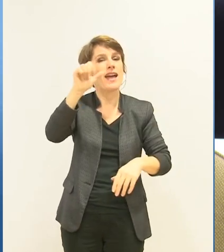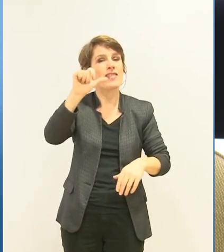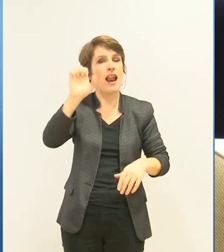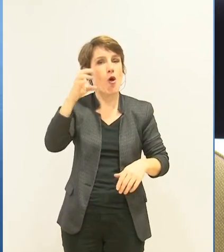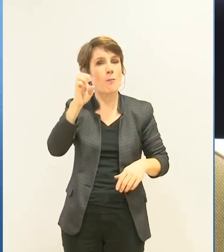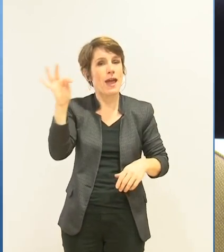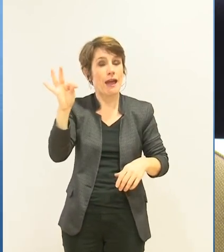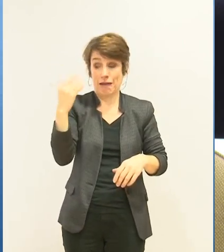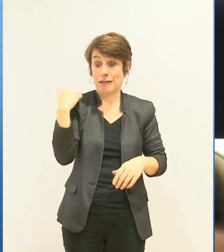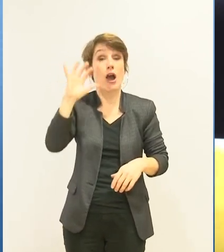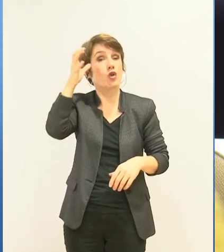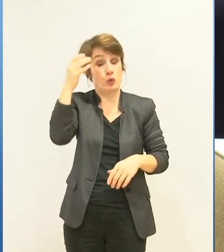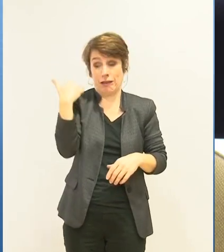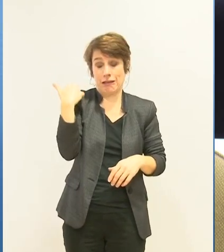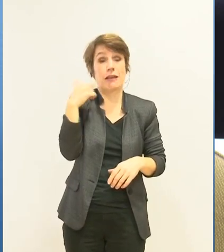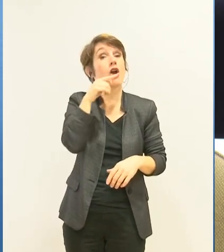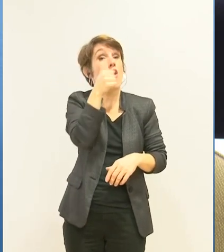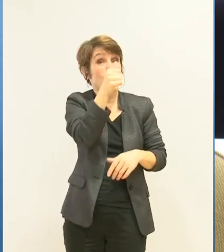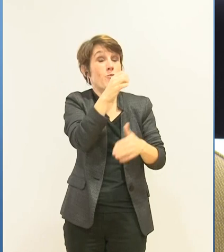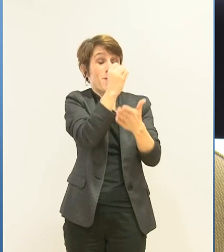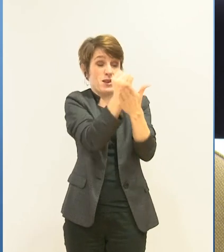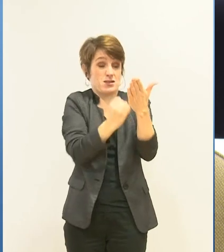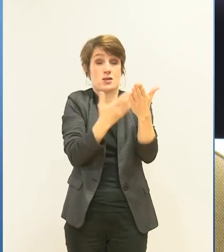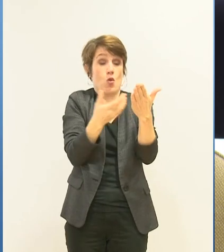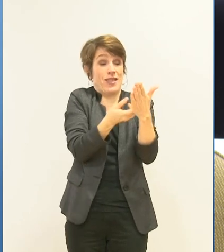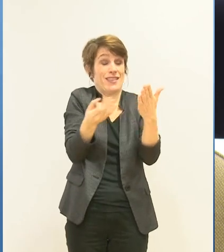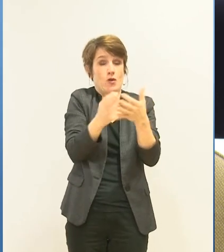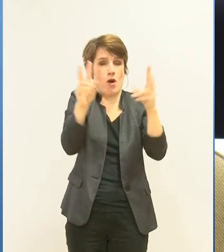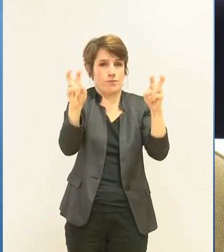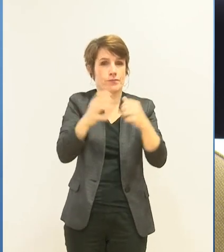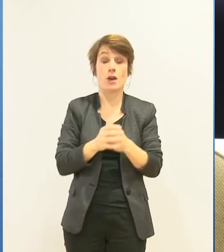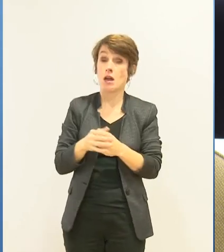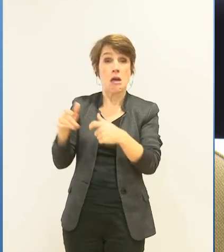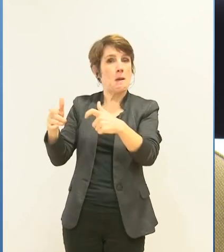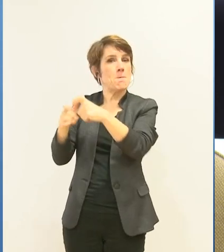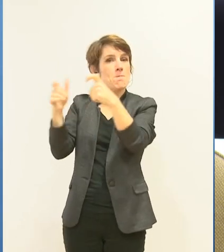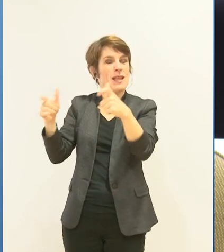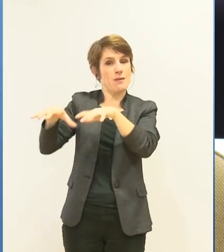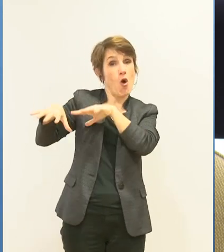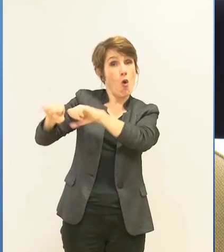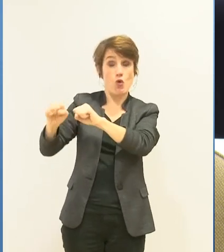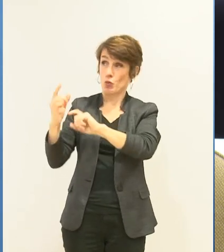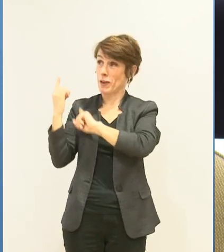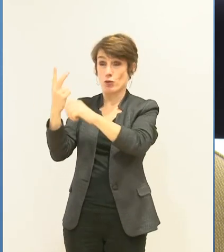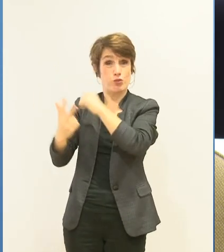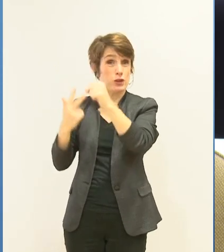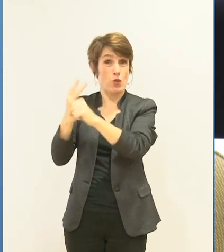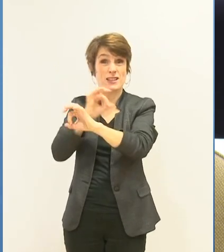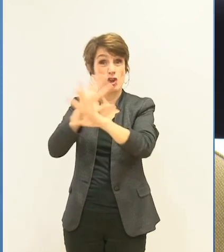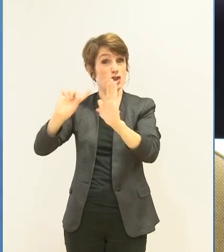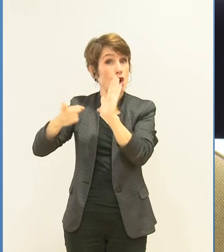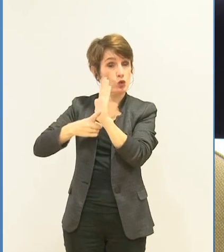cite ce bâtiment est occupé sans droit ni titre depuis plusieurs années face à ce dossier